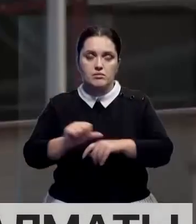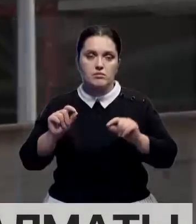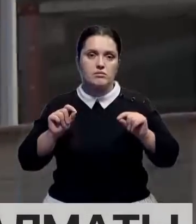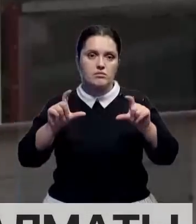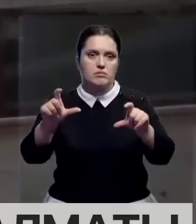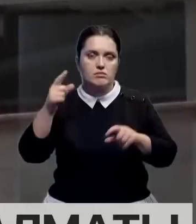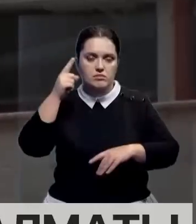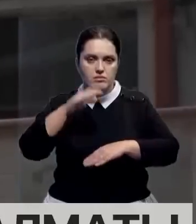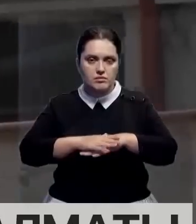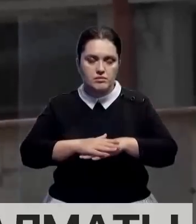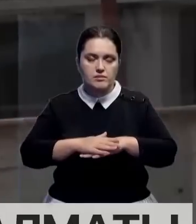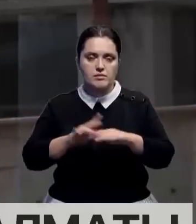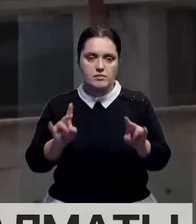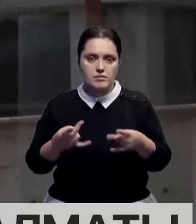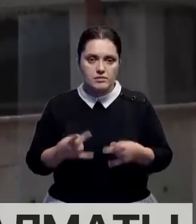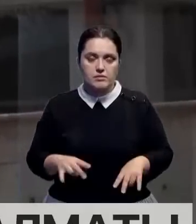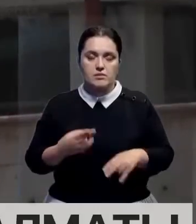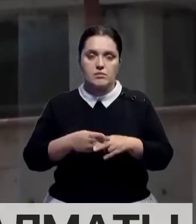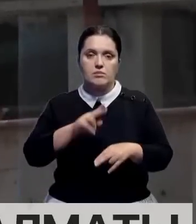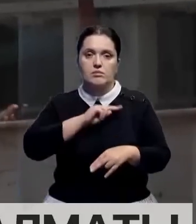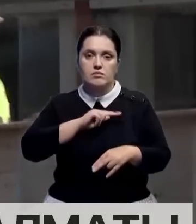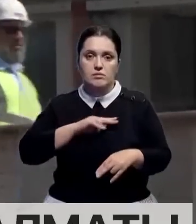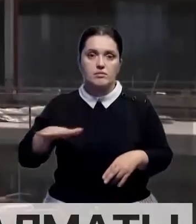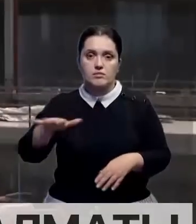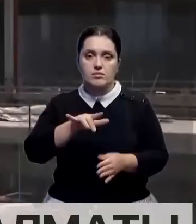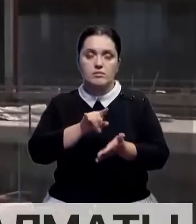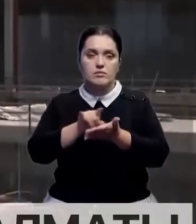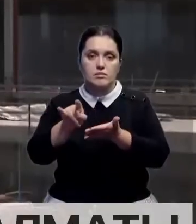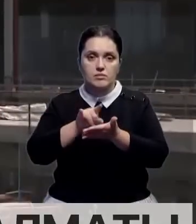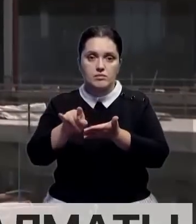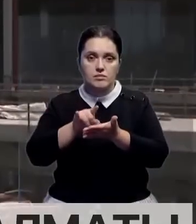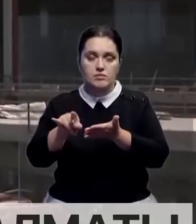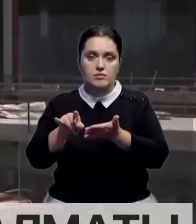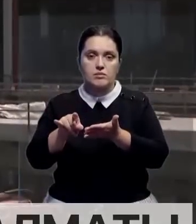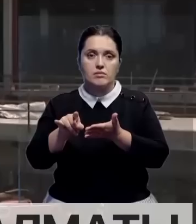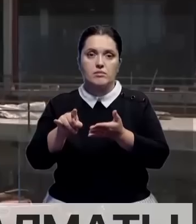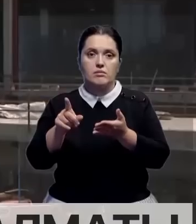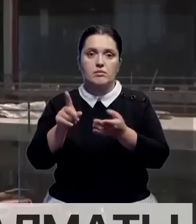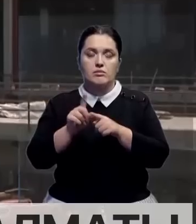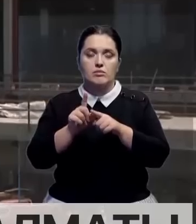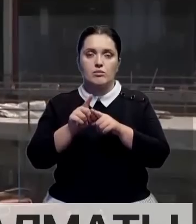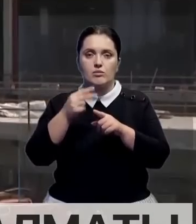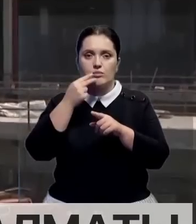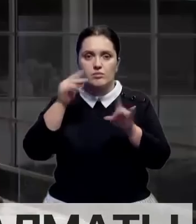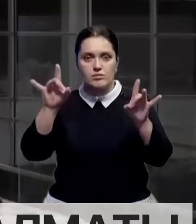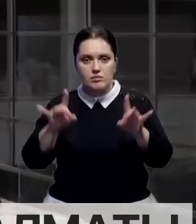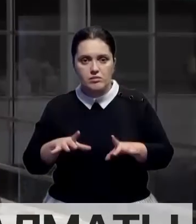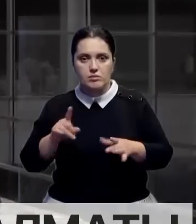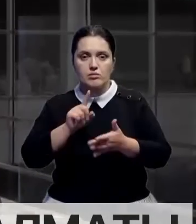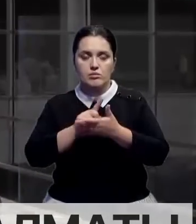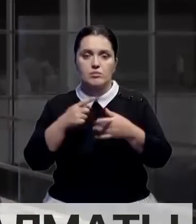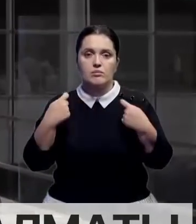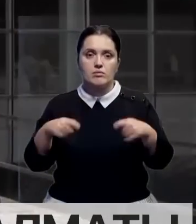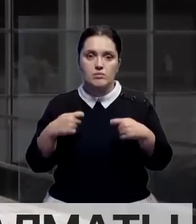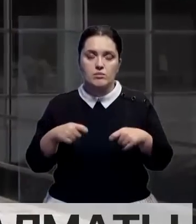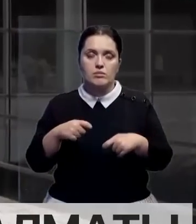нечестными таксистами. Еще один вопрос – это работа на территории воздушной гавани объектов общепита и торговли. Необходимо, чтобы они продавали свою продукцию